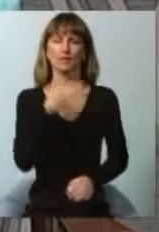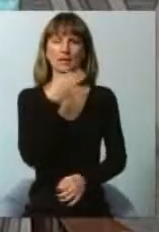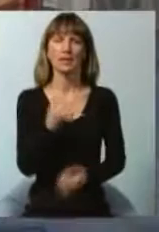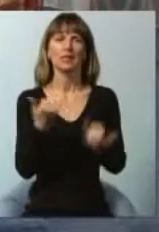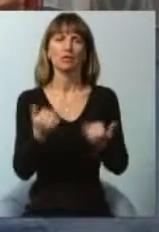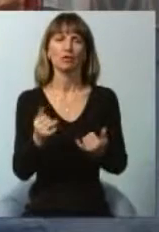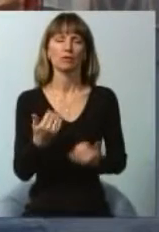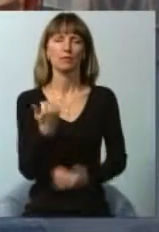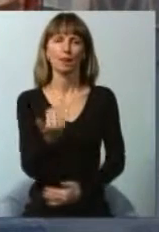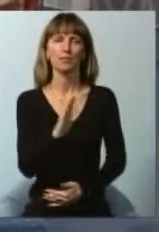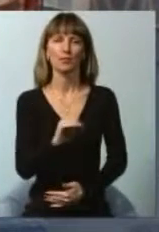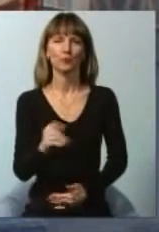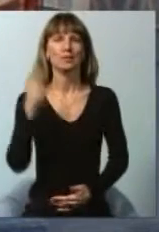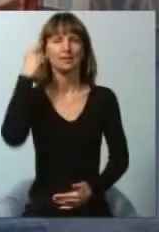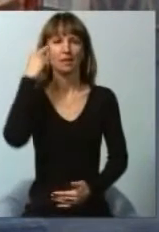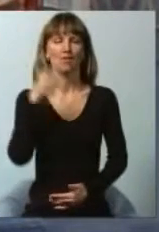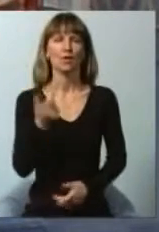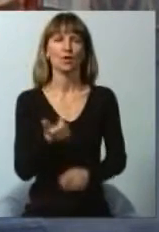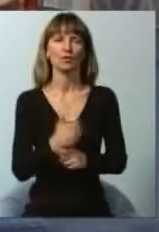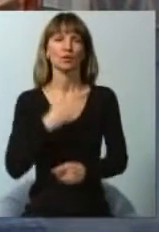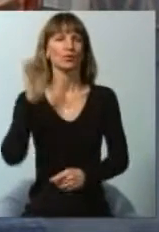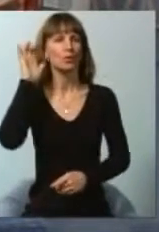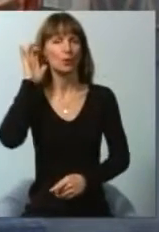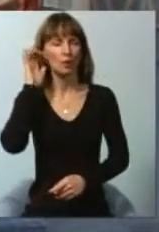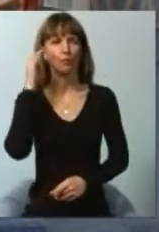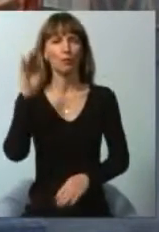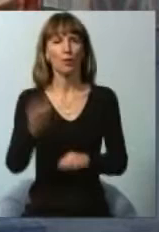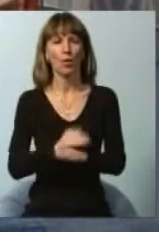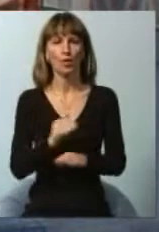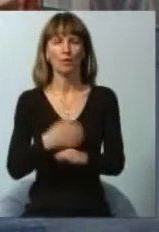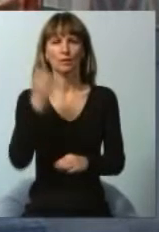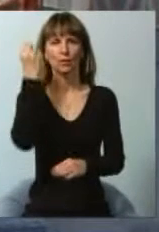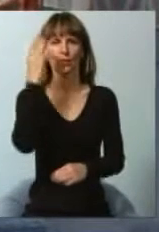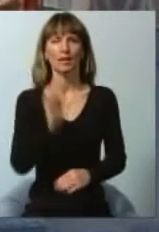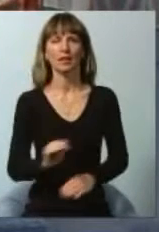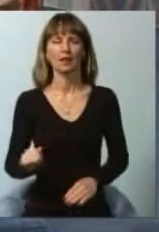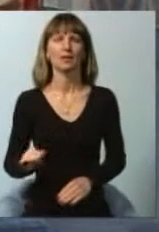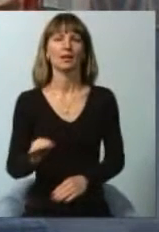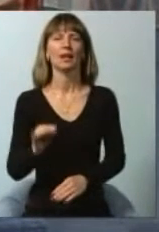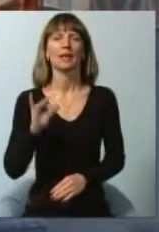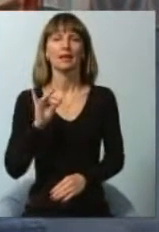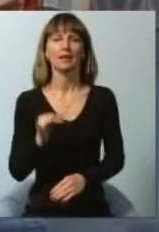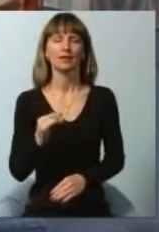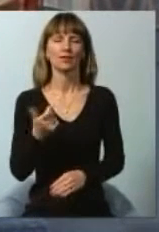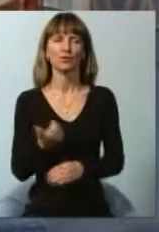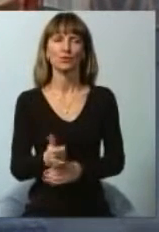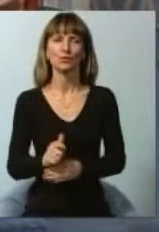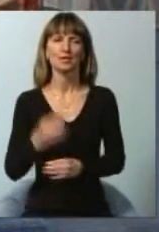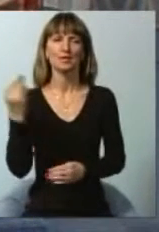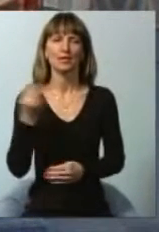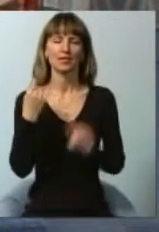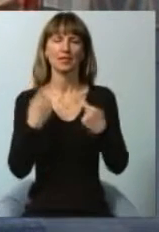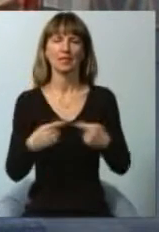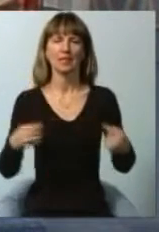вами прощаємось. Знаю, що ви дуже наші слухняні молодці та розумнички, і, звичайно, таки дуже